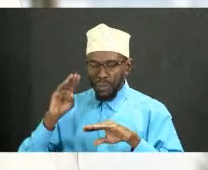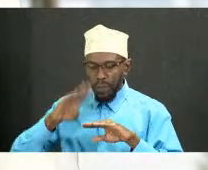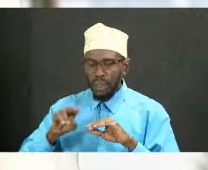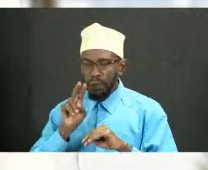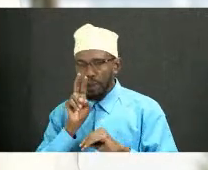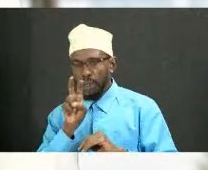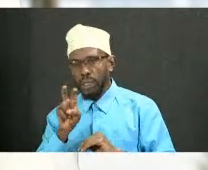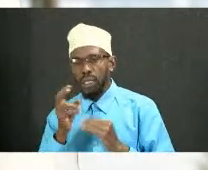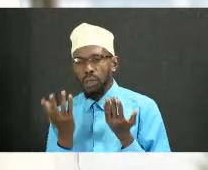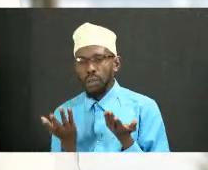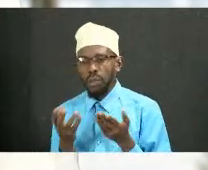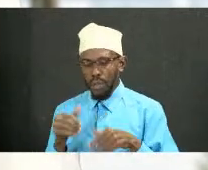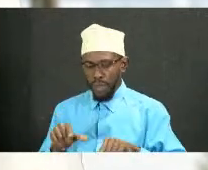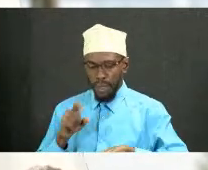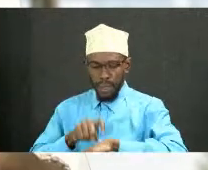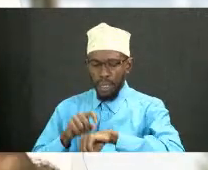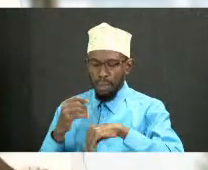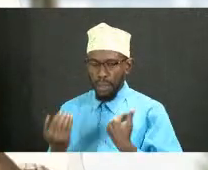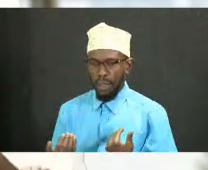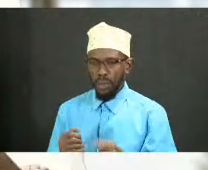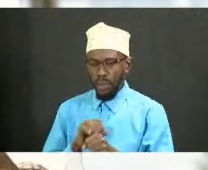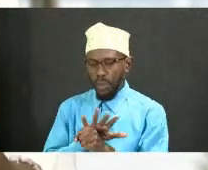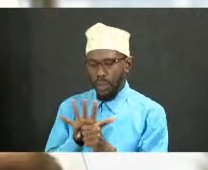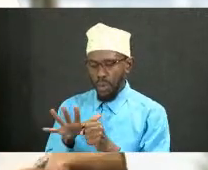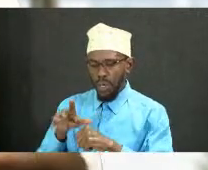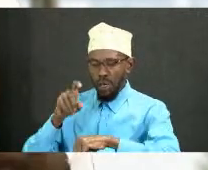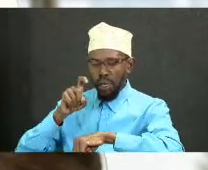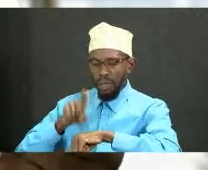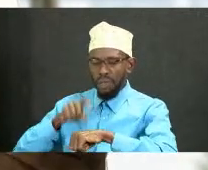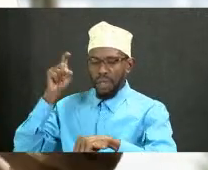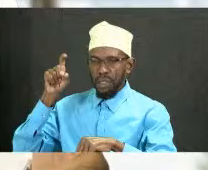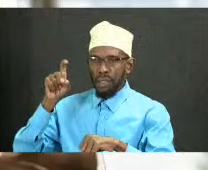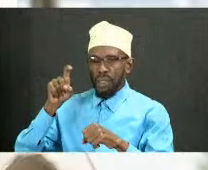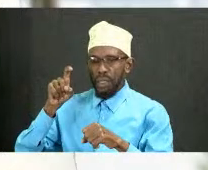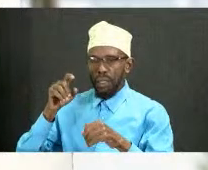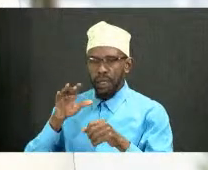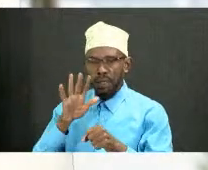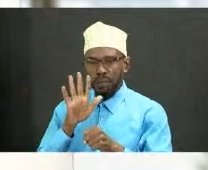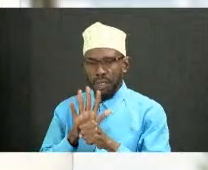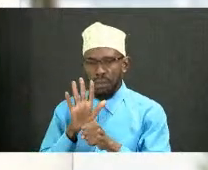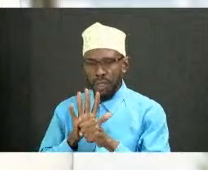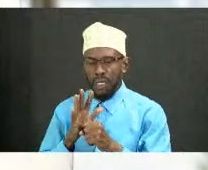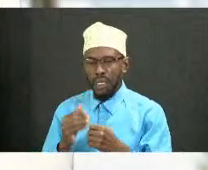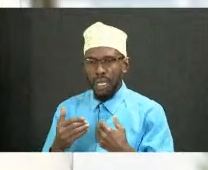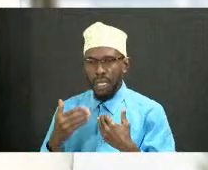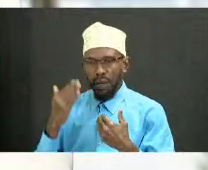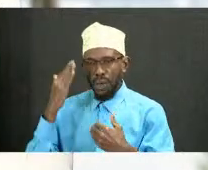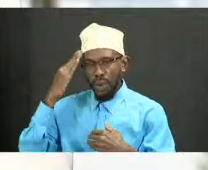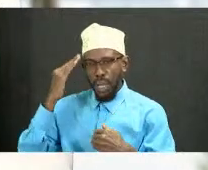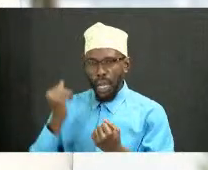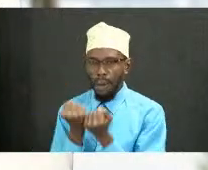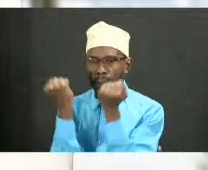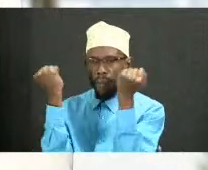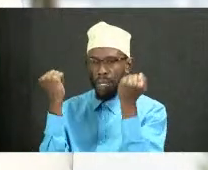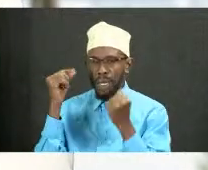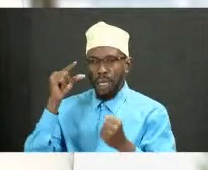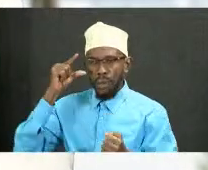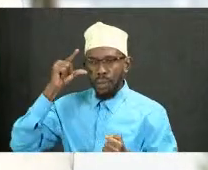Kisha tukiangalia wakati wetu wa sasa, janga hili la corona, pengine wengi tunajua kisa ambacho kilitokea